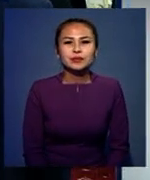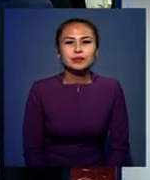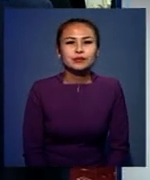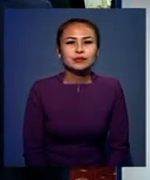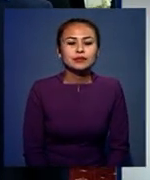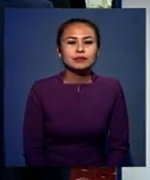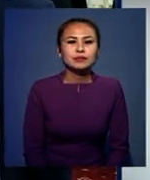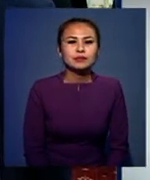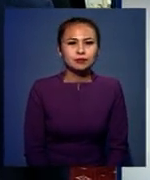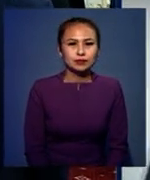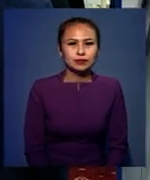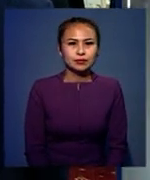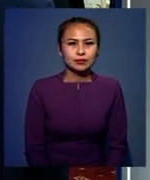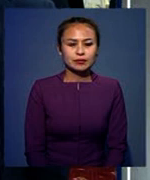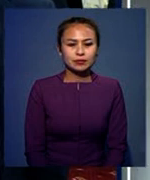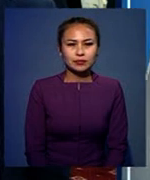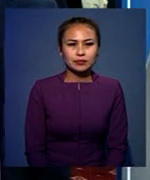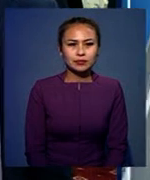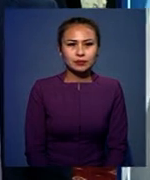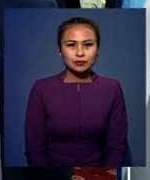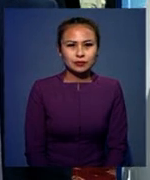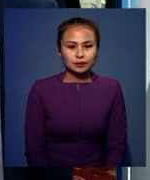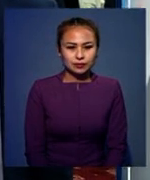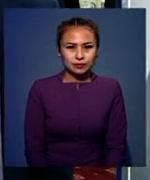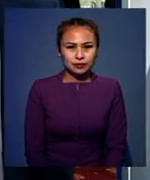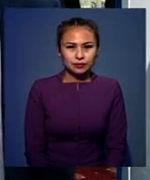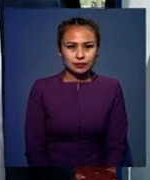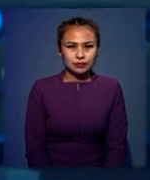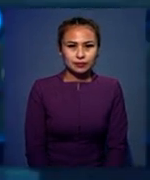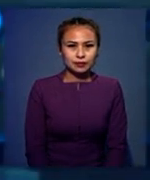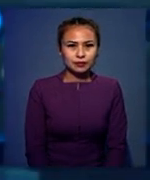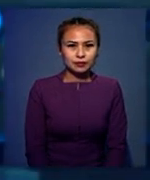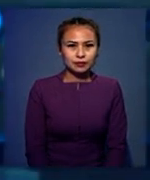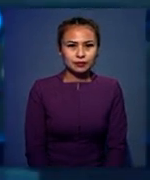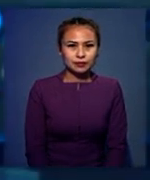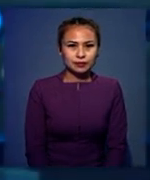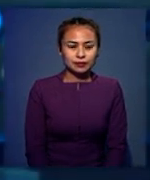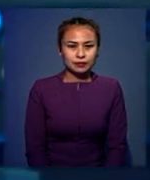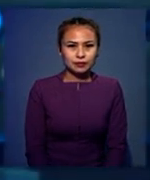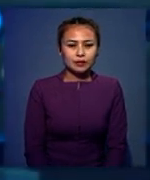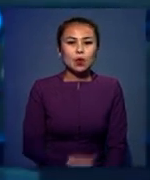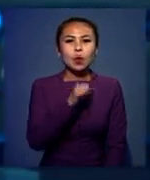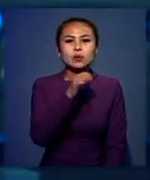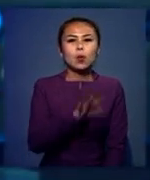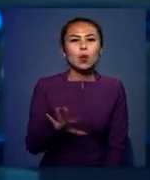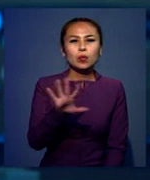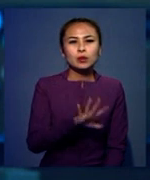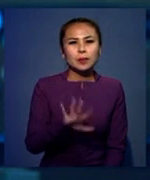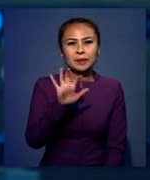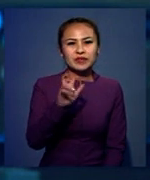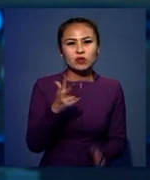Я рахмет, құрметті көрермен, тікелей байланысты әріптесім Жасын Біркенов болған еді. Біз ары қарай жалғастырамыз. Қостанай облысында